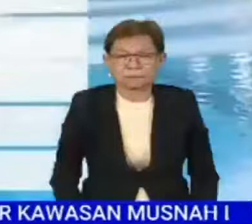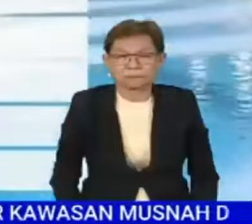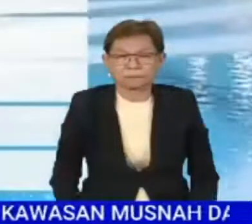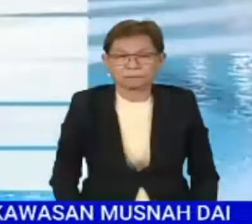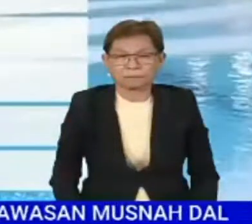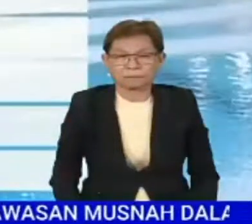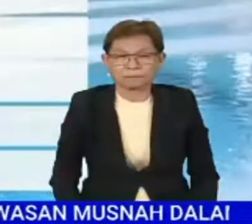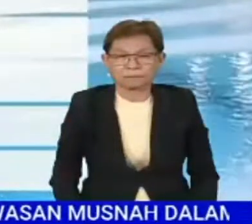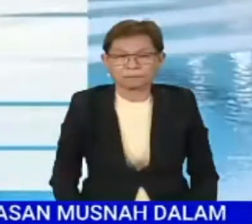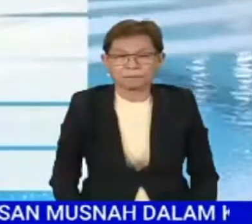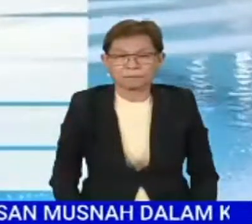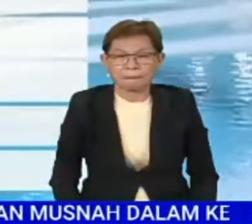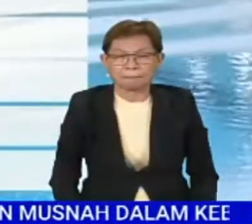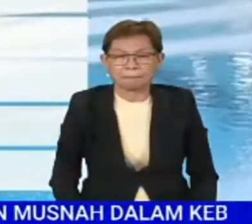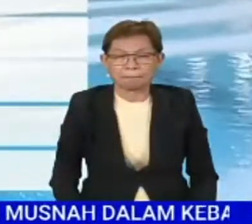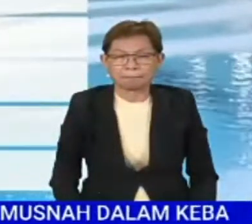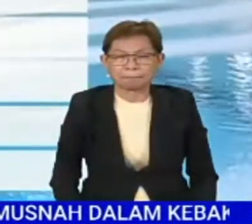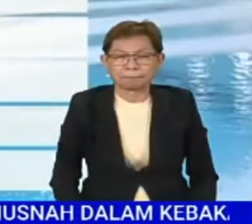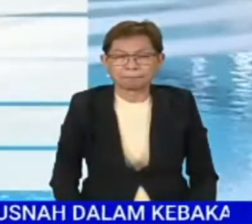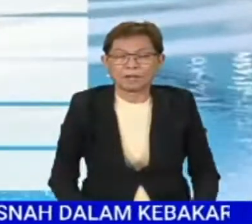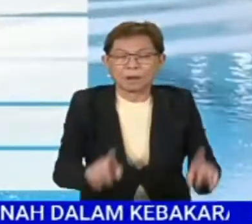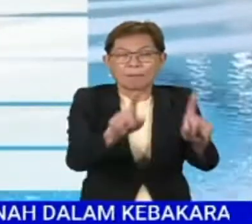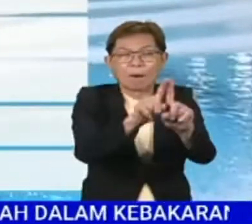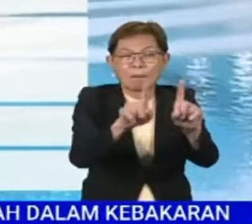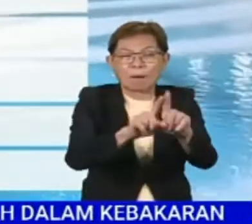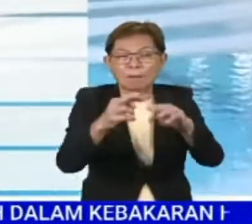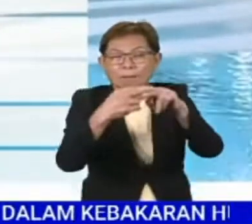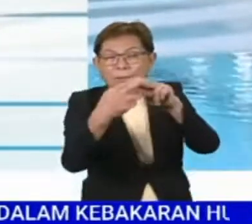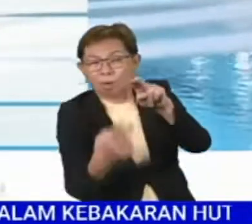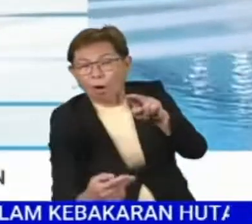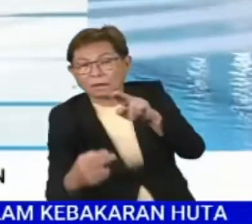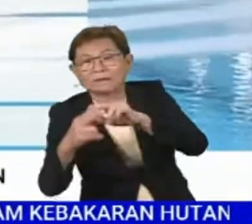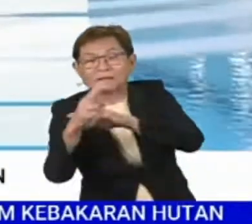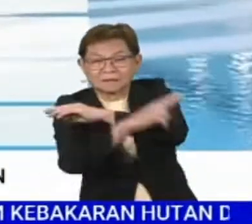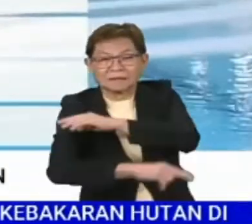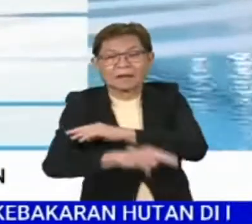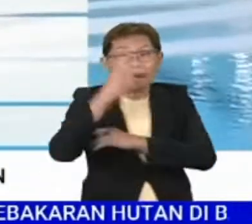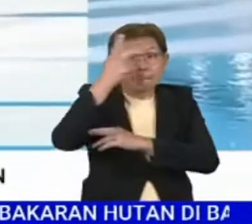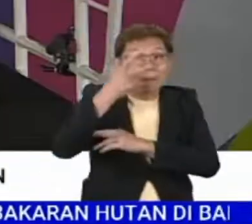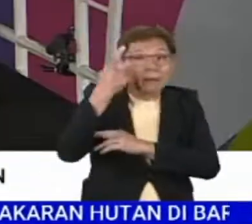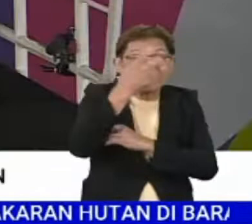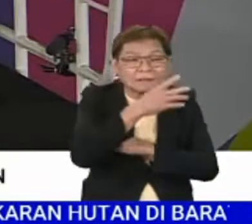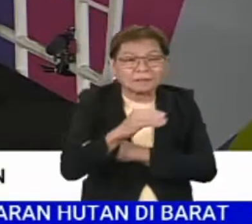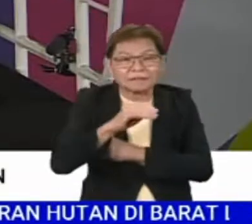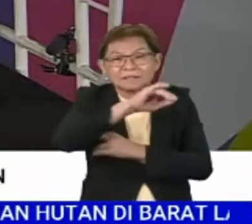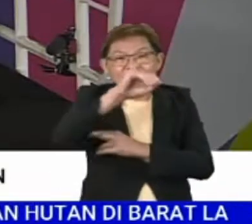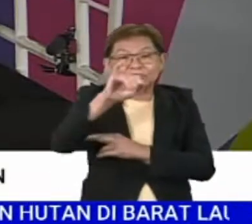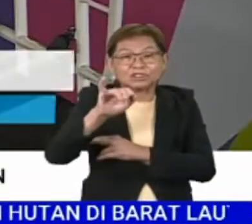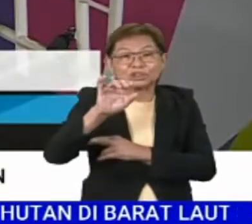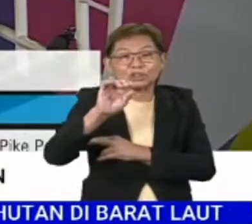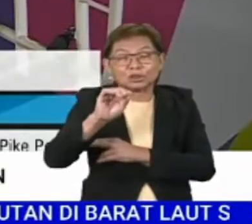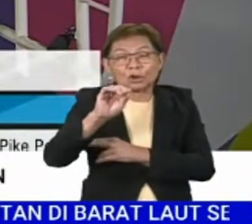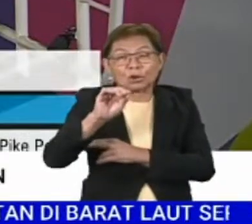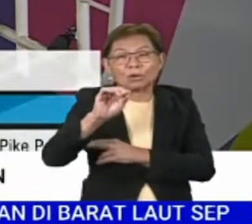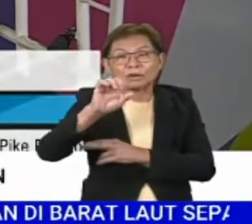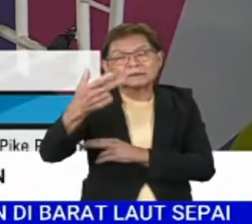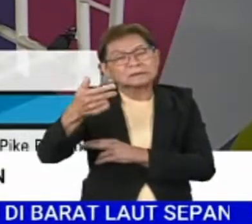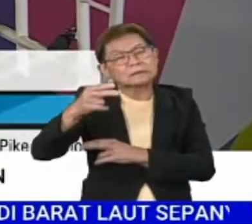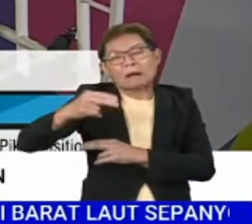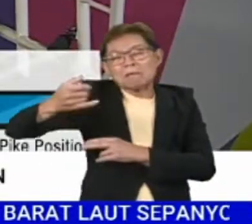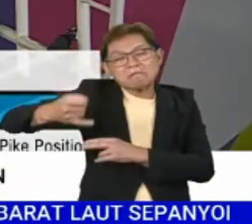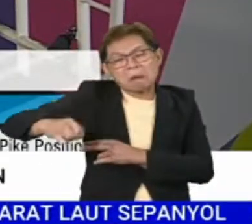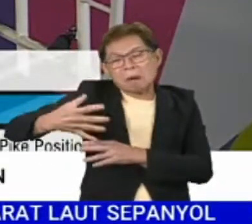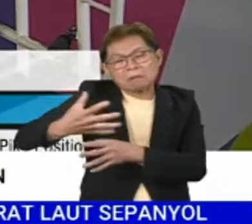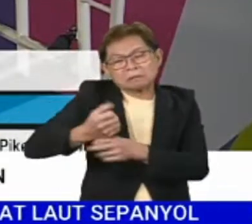nyentuh Dalam pada itu gantikan penerjun negara Datuk vandel Lennon dan George senja feeling turut gagal